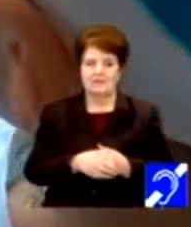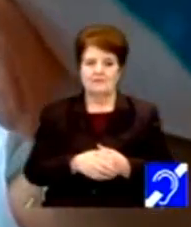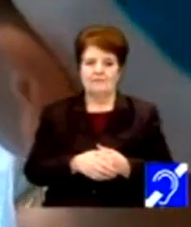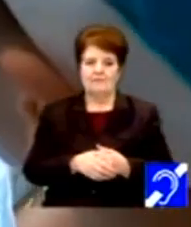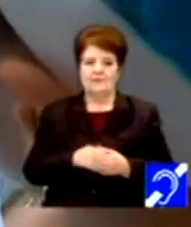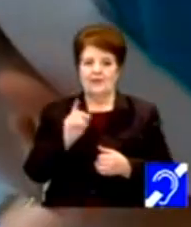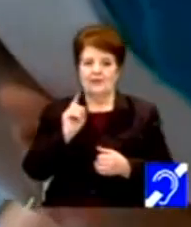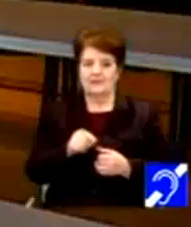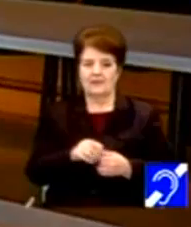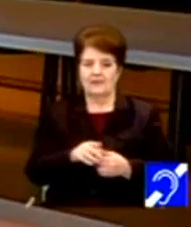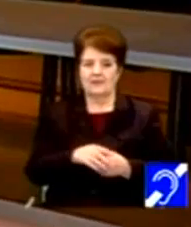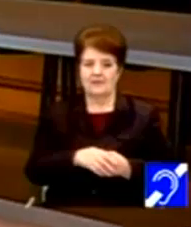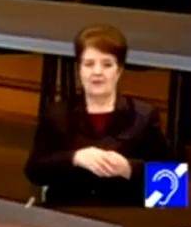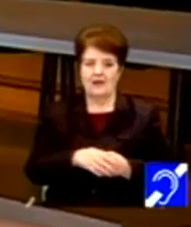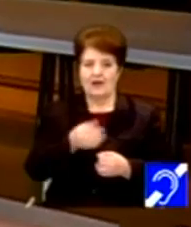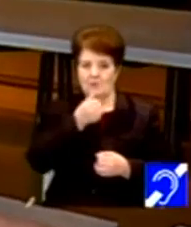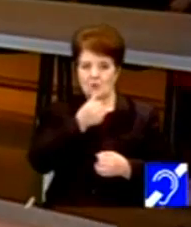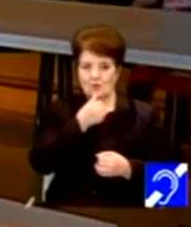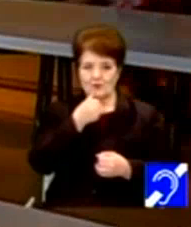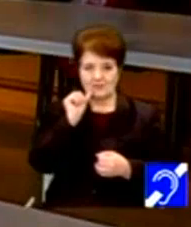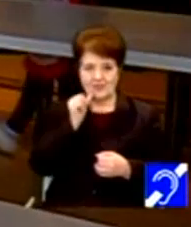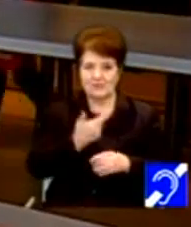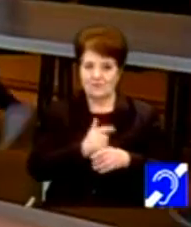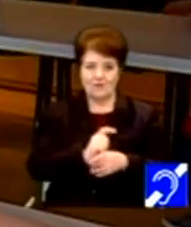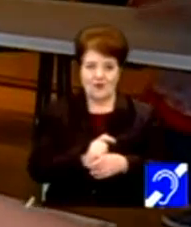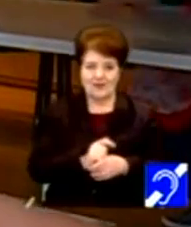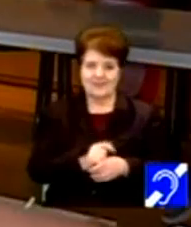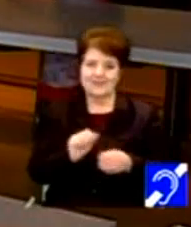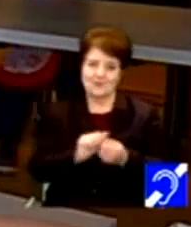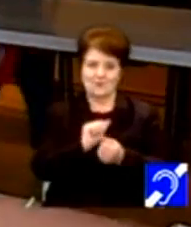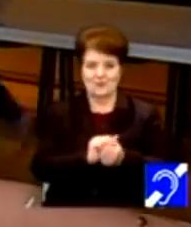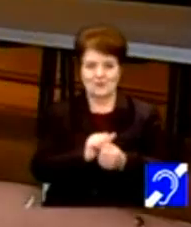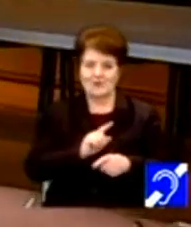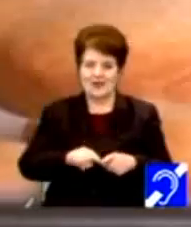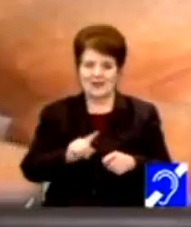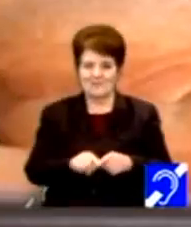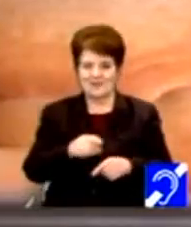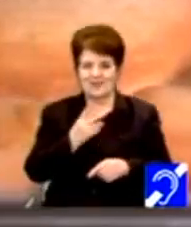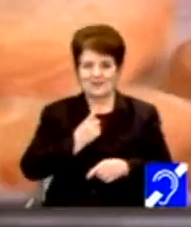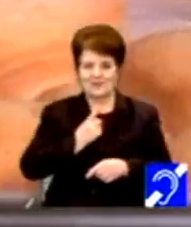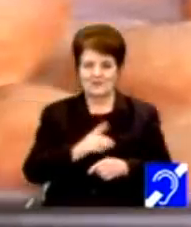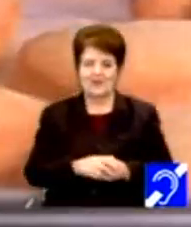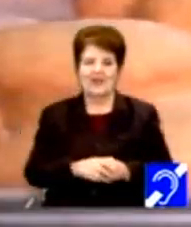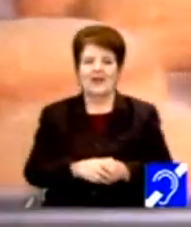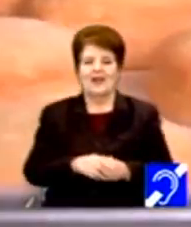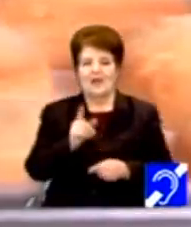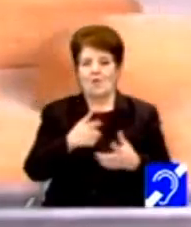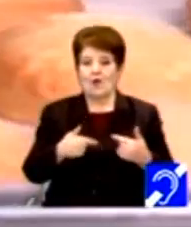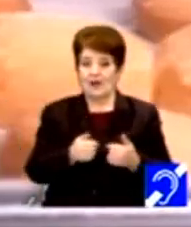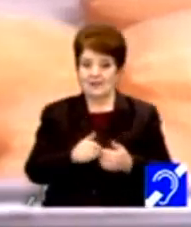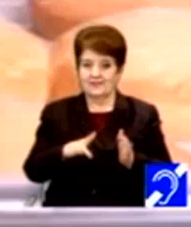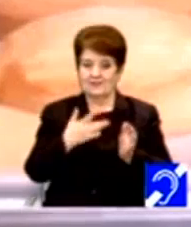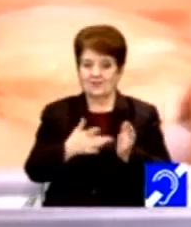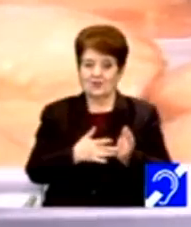умею готовить печенье. Am gustat, erau tari gustoase. Așa că sper mai repede să sus și eu să le dau cu glazură. Prin această activitate organizată de